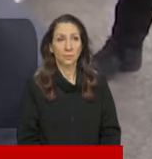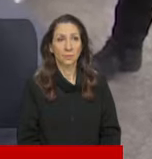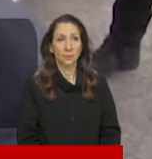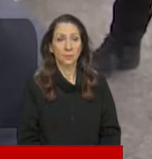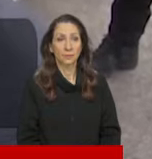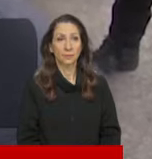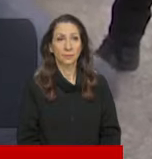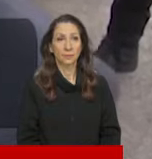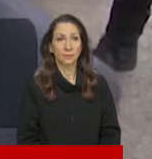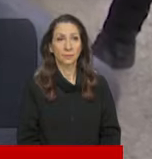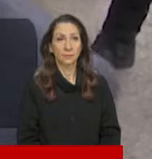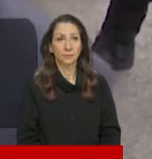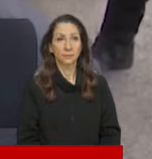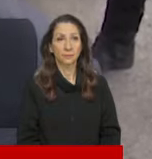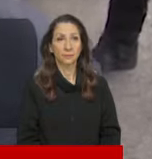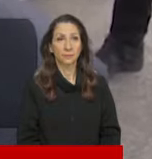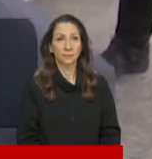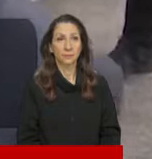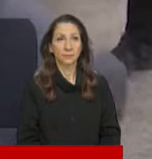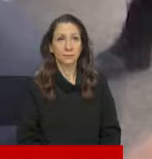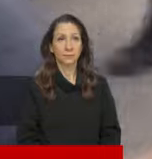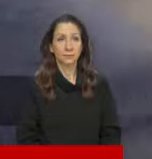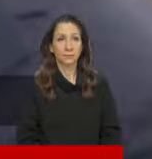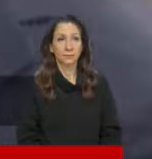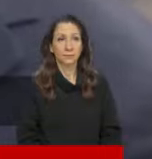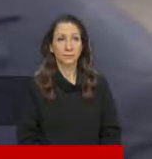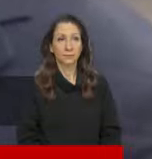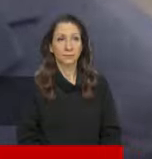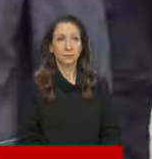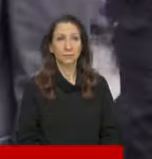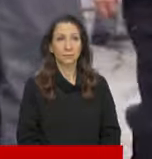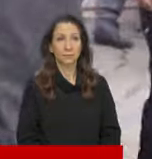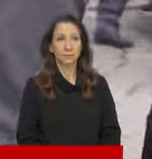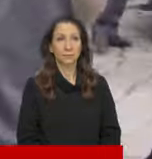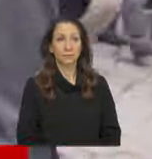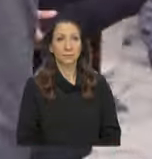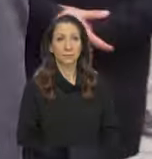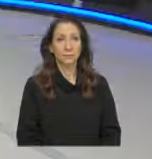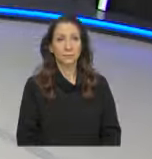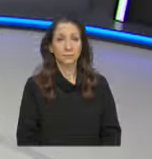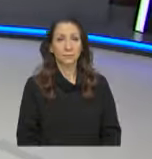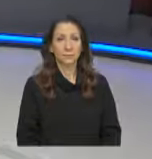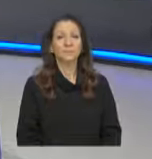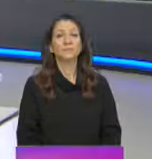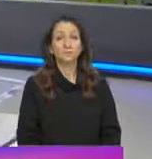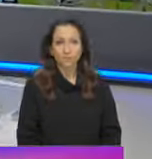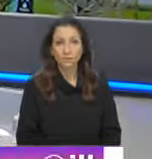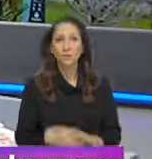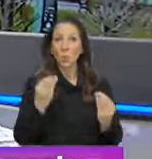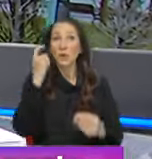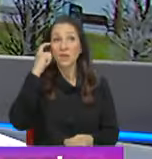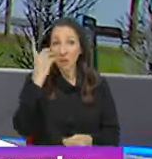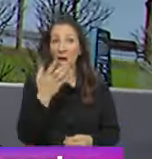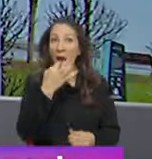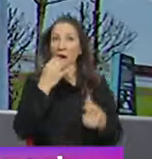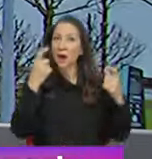emekliler çalışsa emekliler ucuzca tıraş olsa için makul Öner çok iyi bir fikir